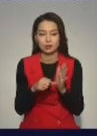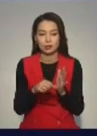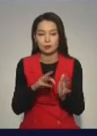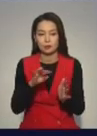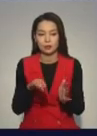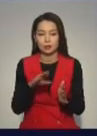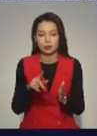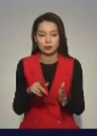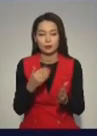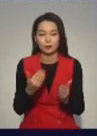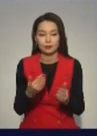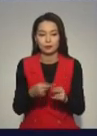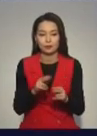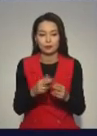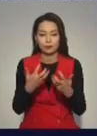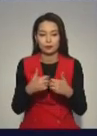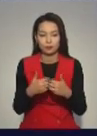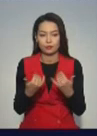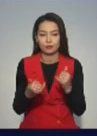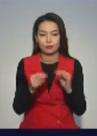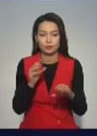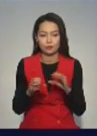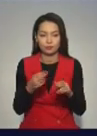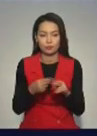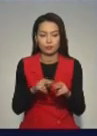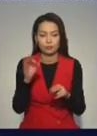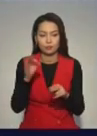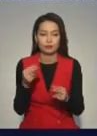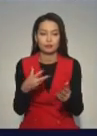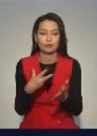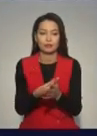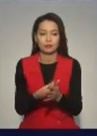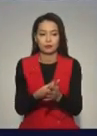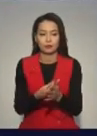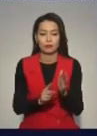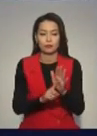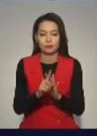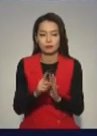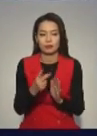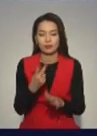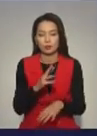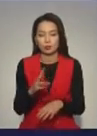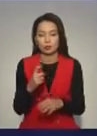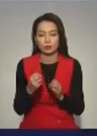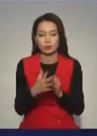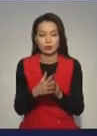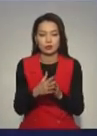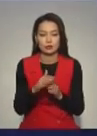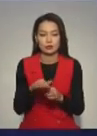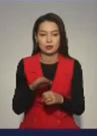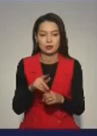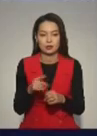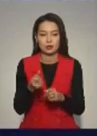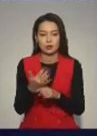количество вкладчиков которым начислит 10 процентов компенсацию составила 2 миллиона 615 тысяч человек некоторые